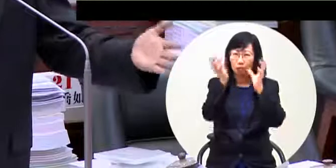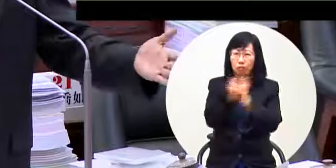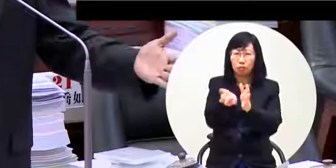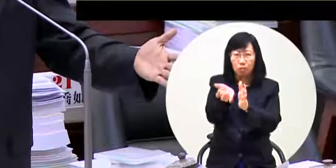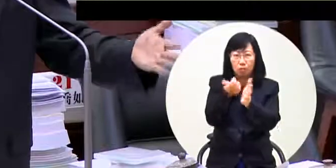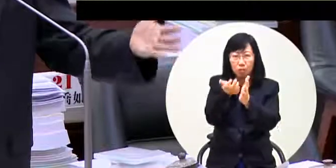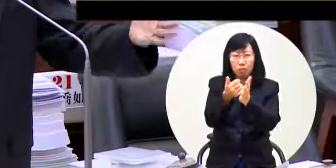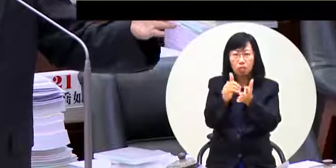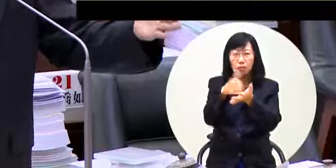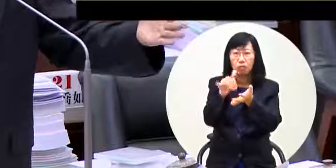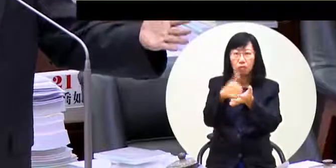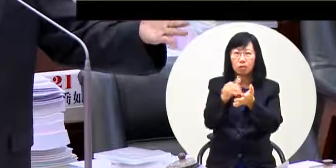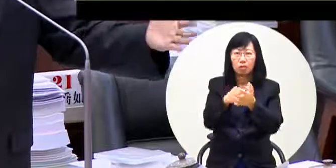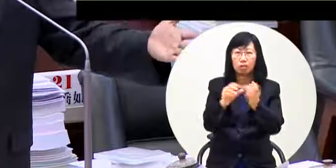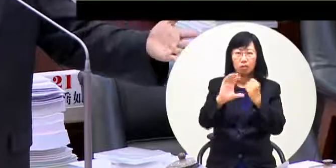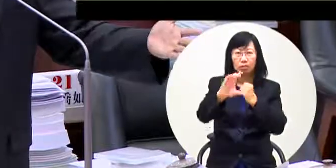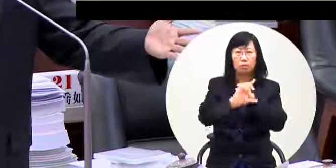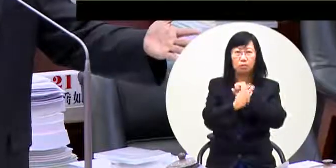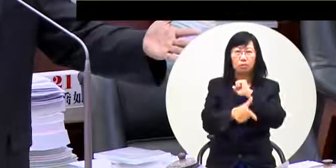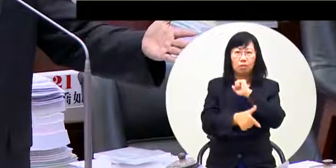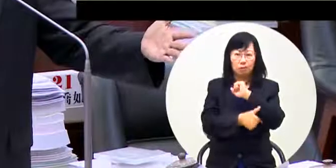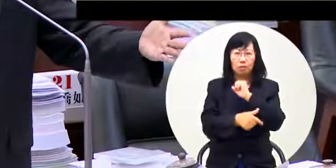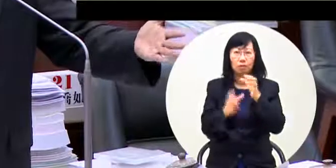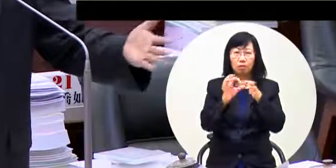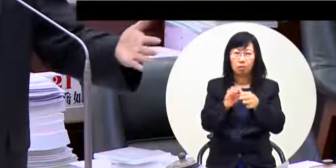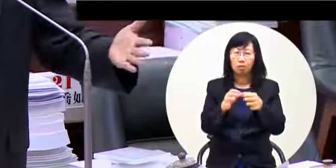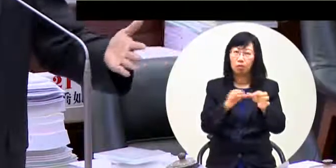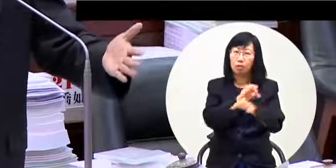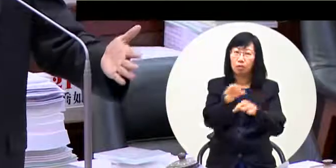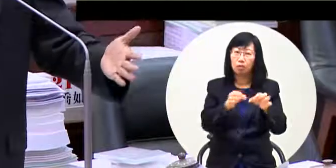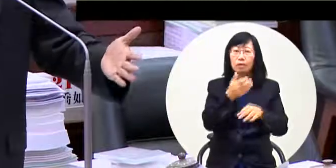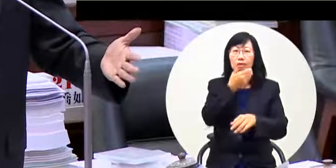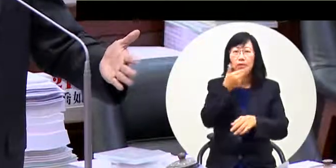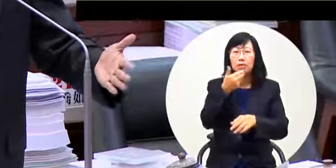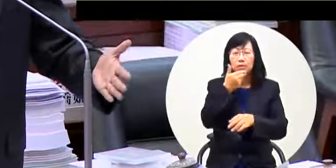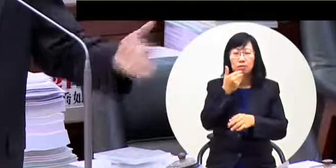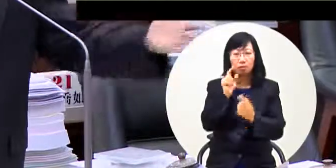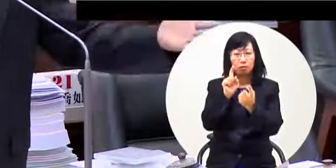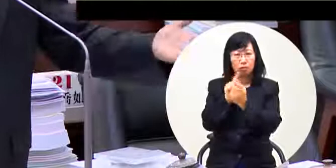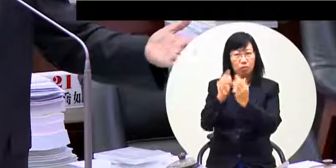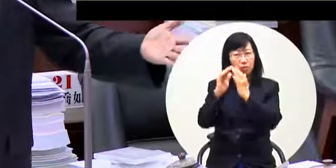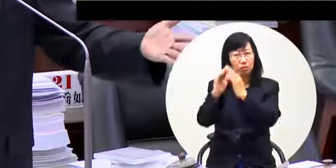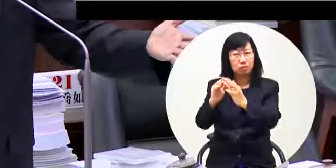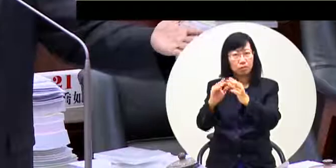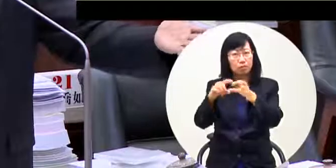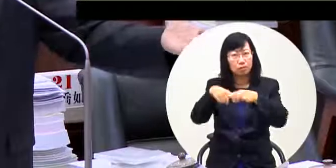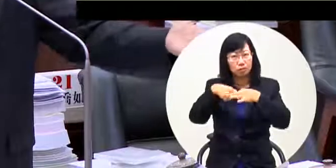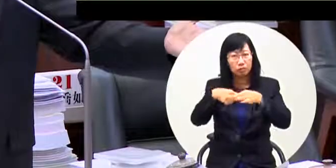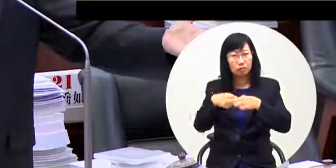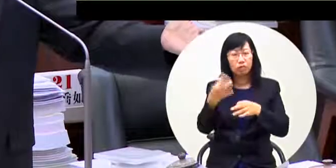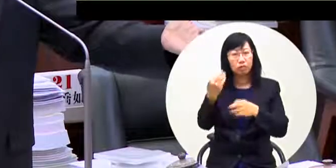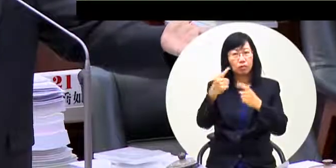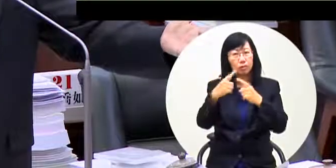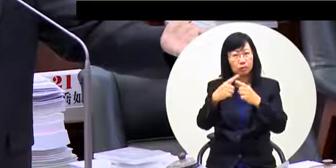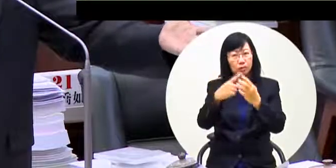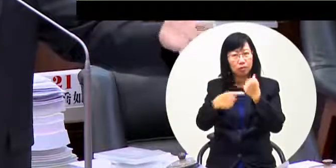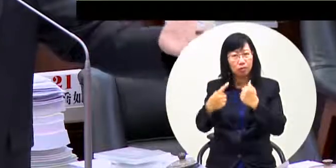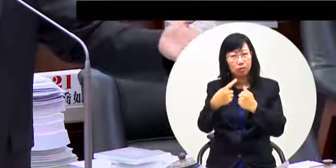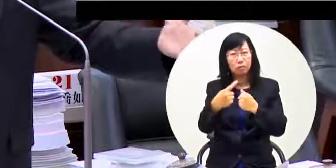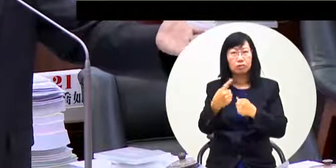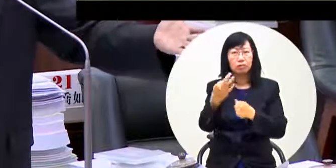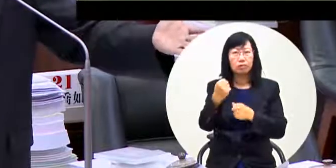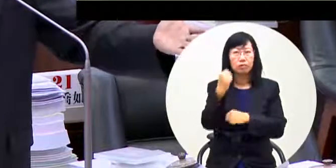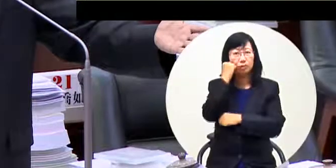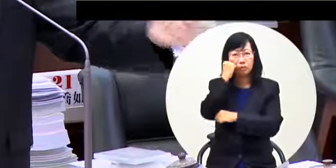它的盈利，伊通一个这个城市赚偌济钱，人口、土地、人口、土地就已经是现成的